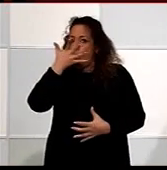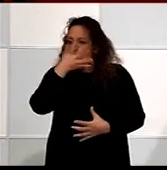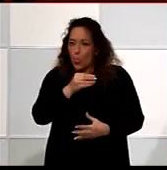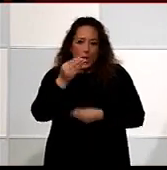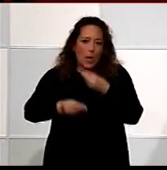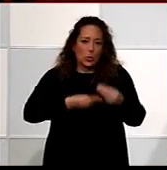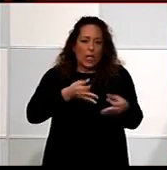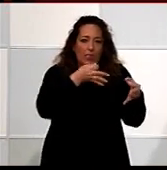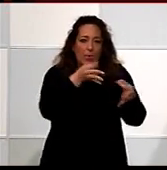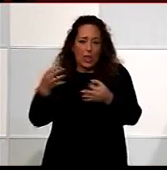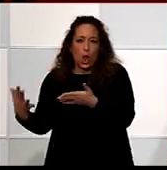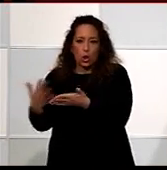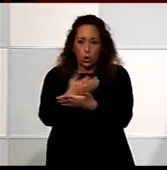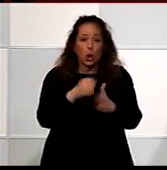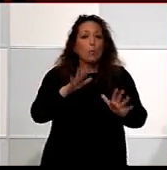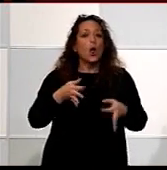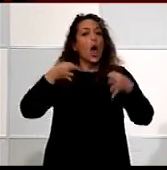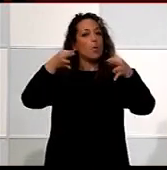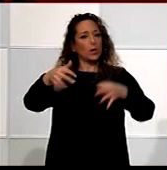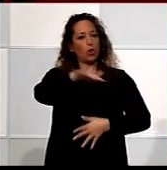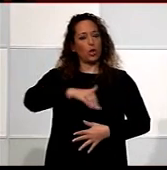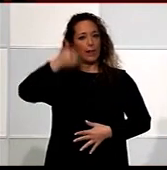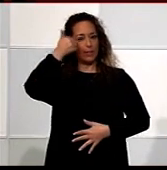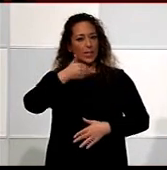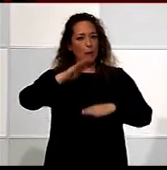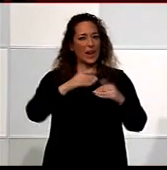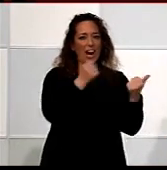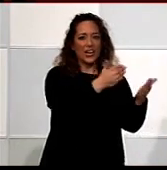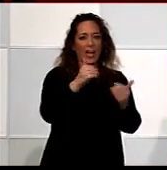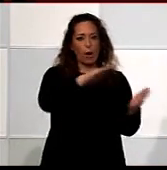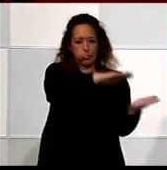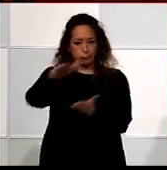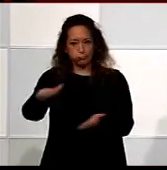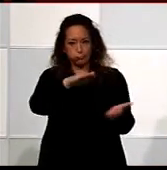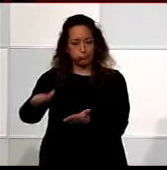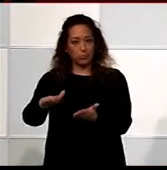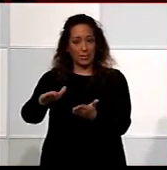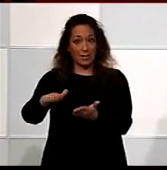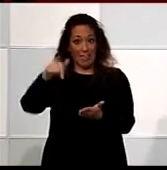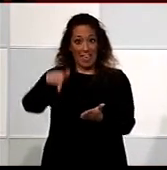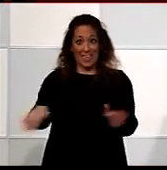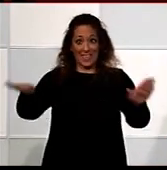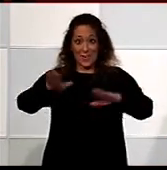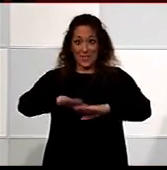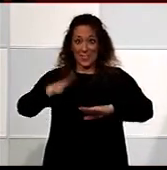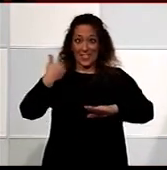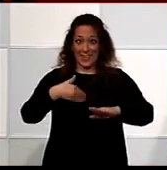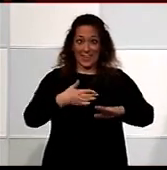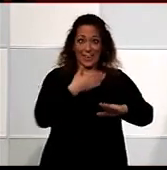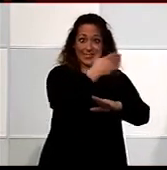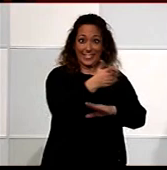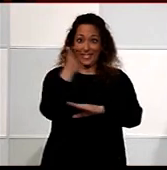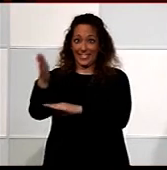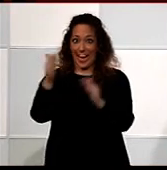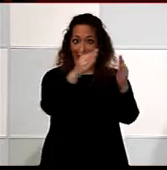descarregat els regals que ens heu demanat, abans de repartir-los per totes les cases aquesta nit. Ens ha fet